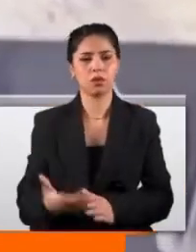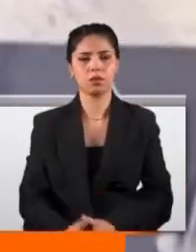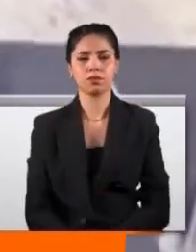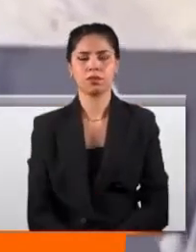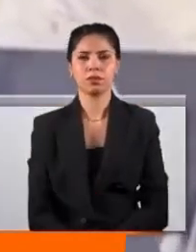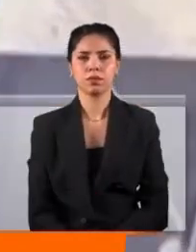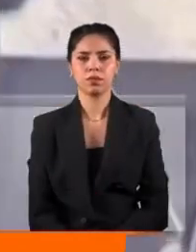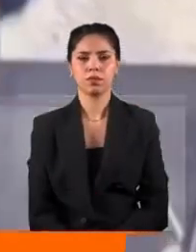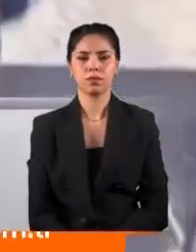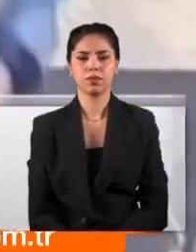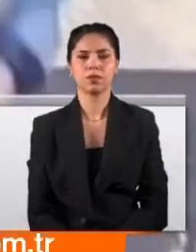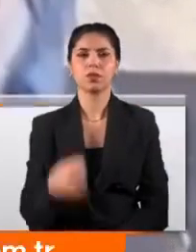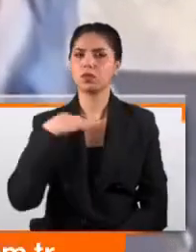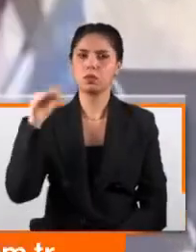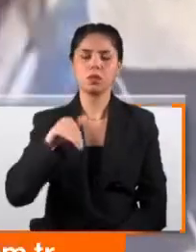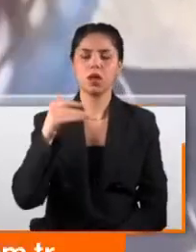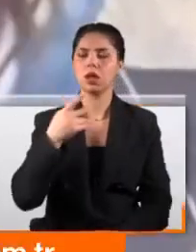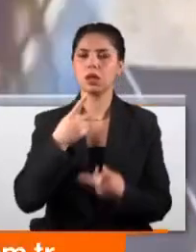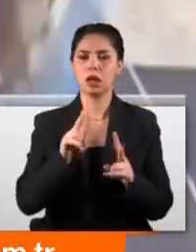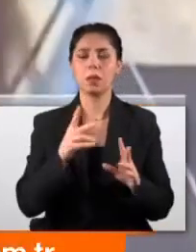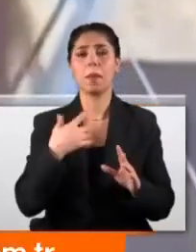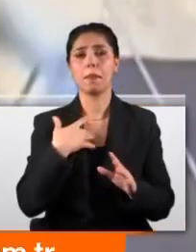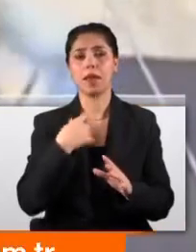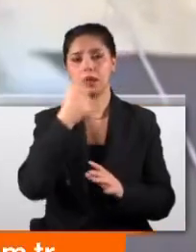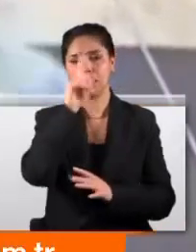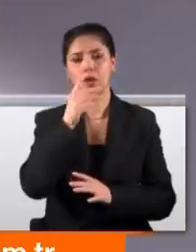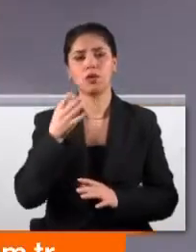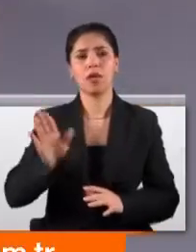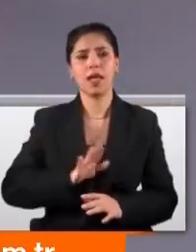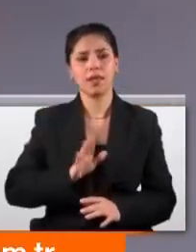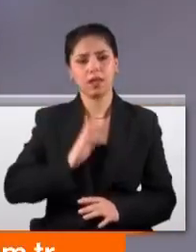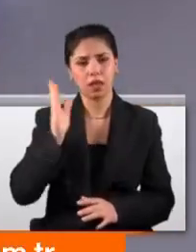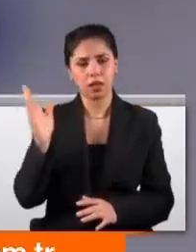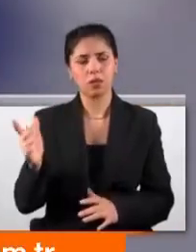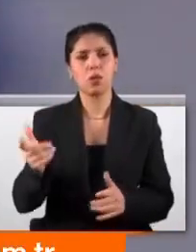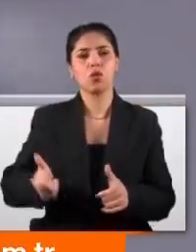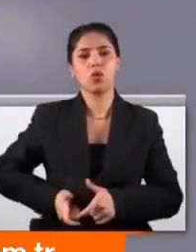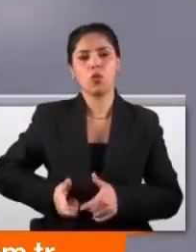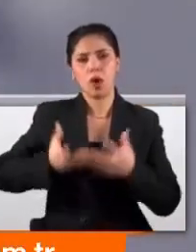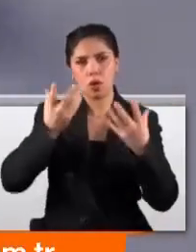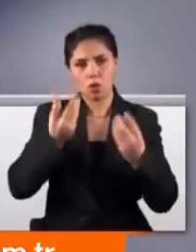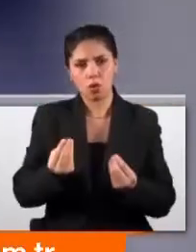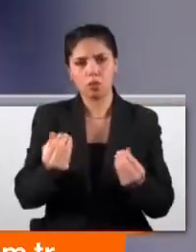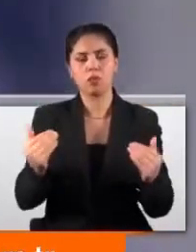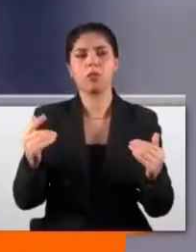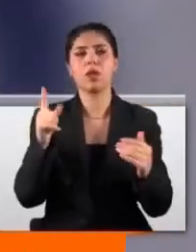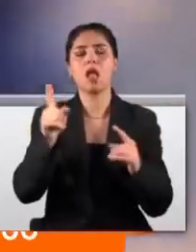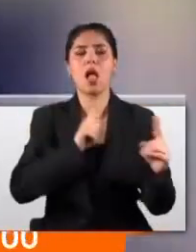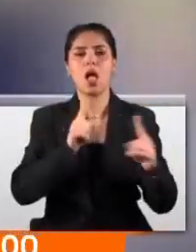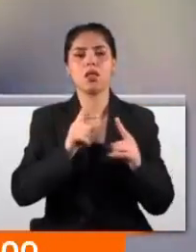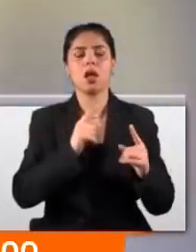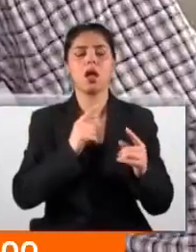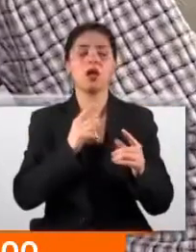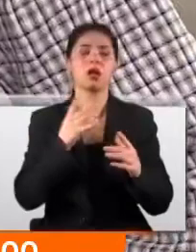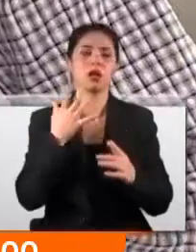dönebilirim. Şu anda dönebilirim. Sadece ben çocuğumun güvende olmasını ve adil bir şekilde